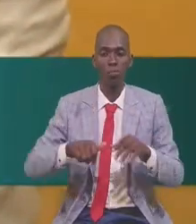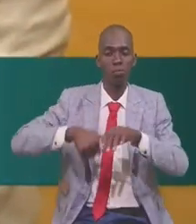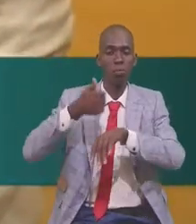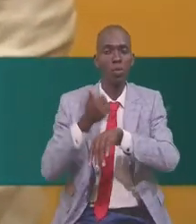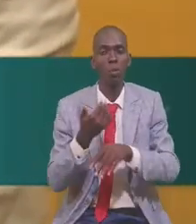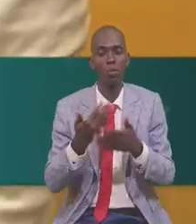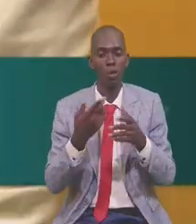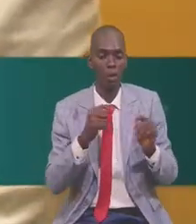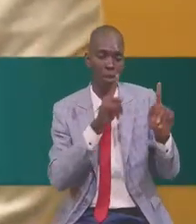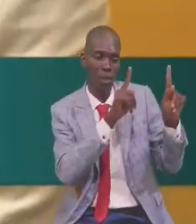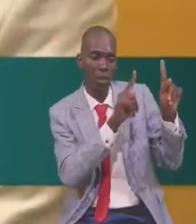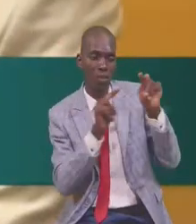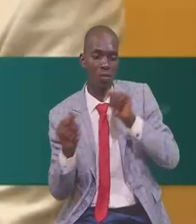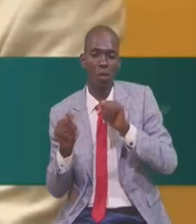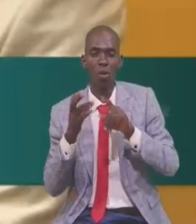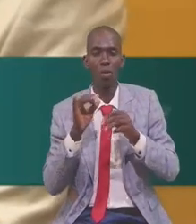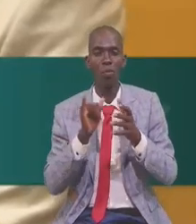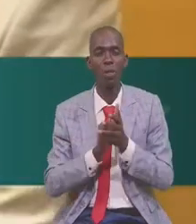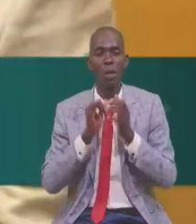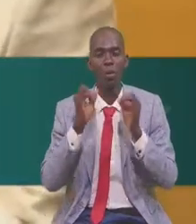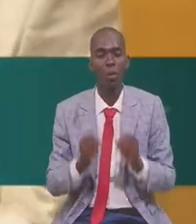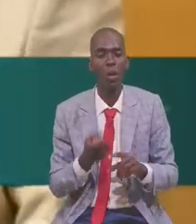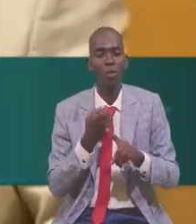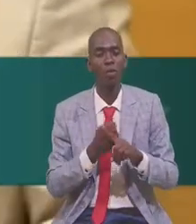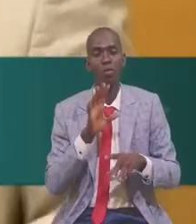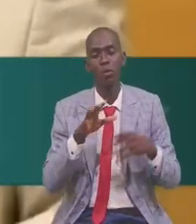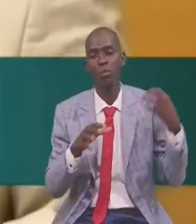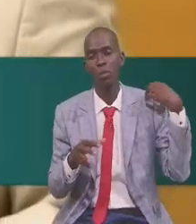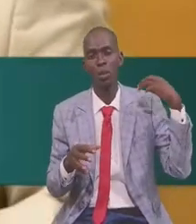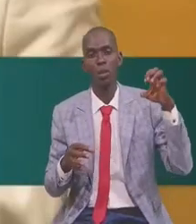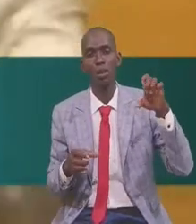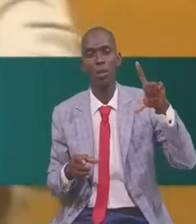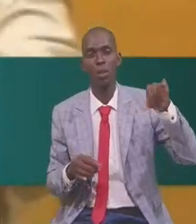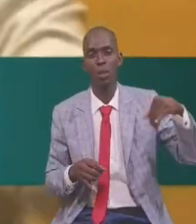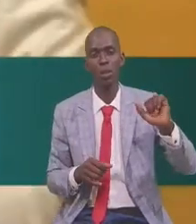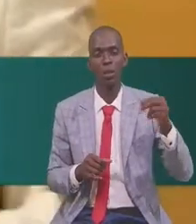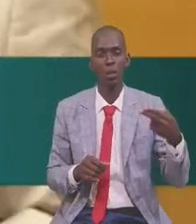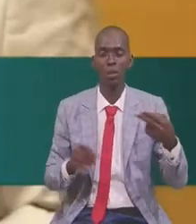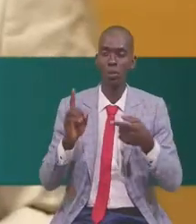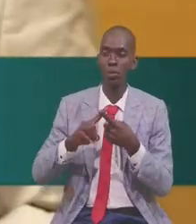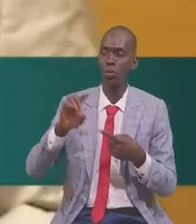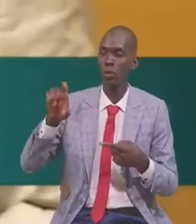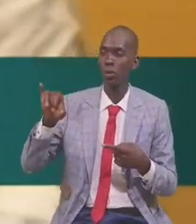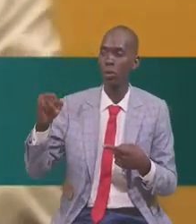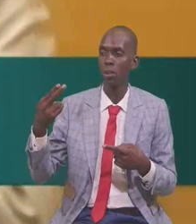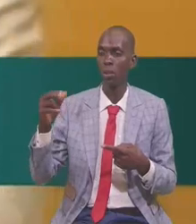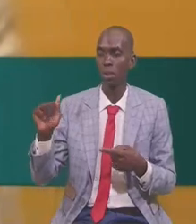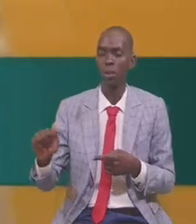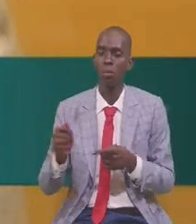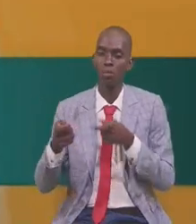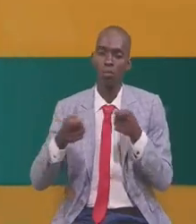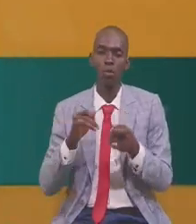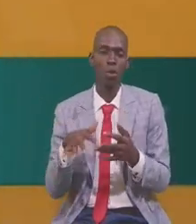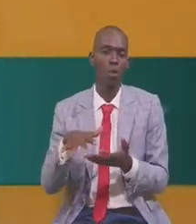transfert de cette puissance dans la vie d'Élisée domptent ces langues.